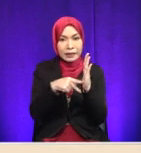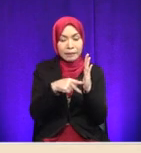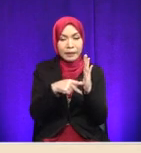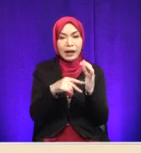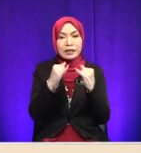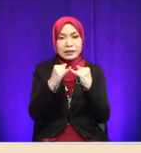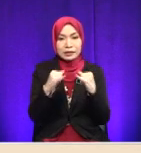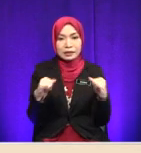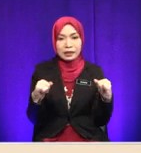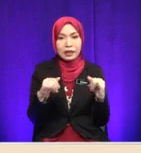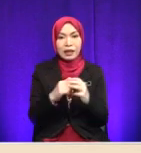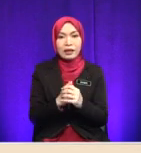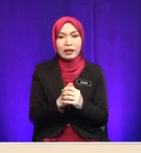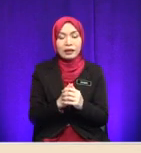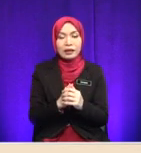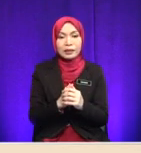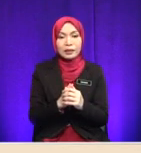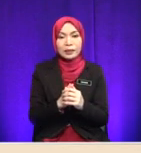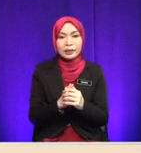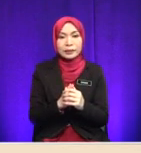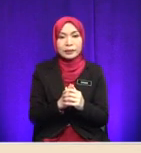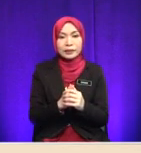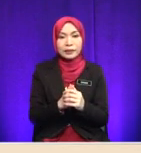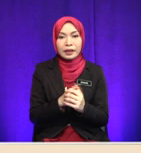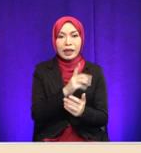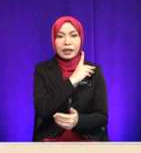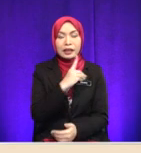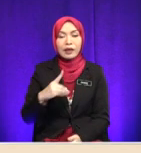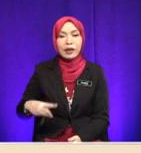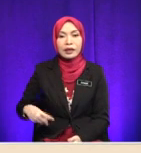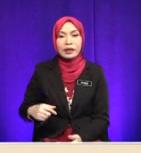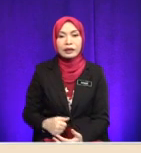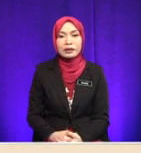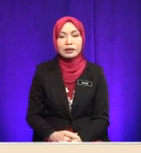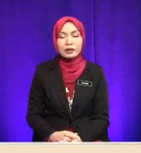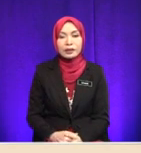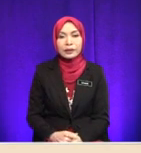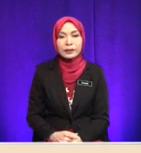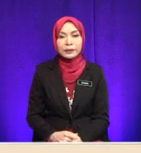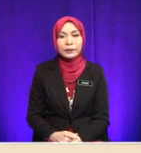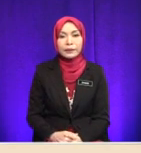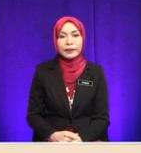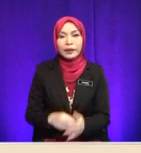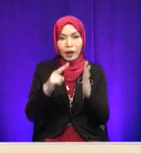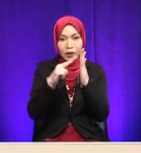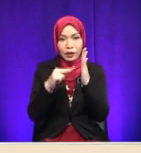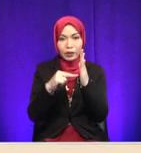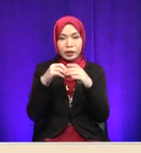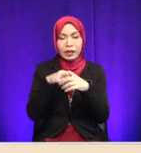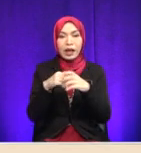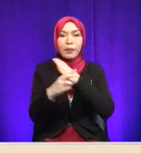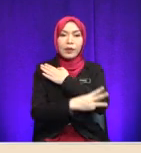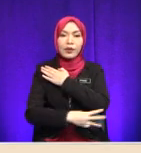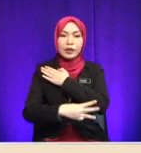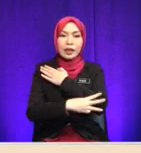prinsip menghormati kemerdekaan, kedaulatan serta keutuhan sesebuah wilayah melalui pendekatan tidak campur tangan